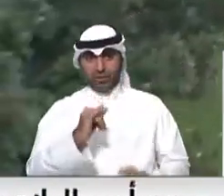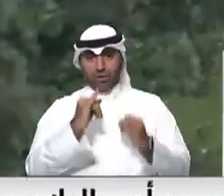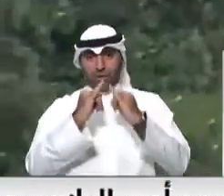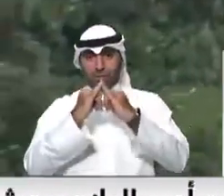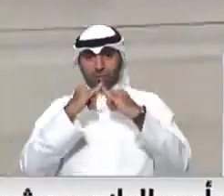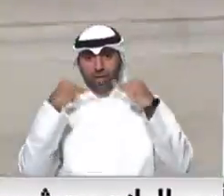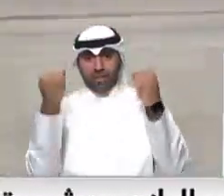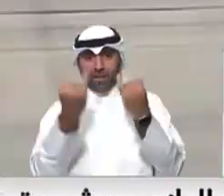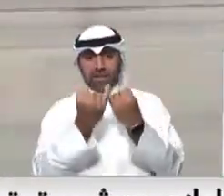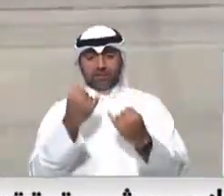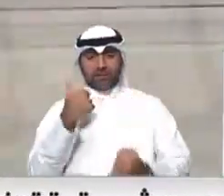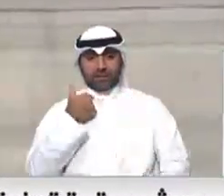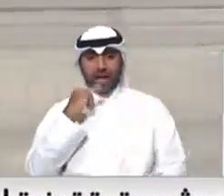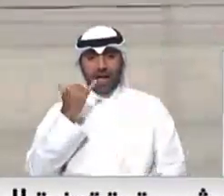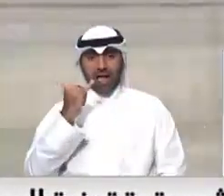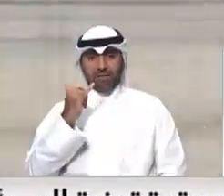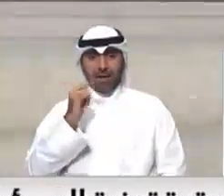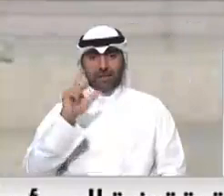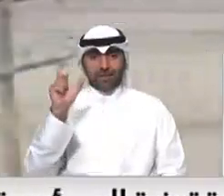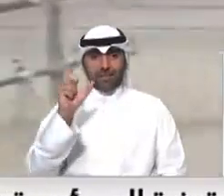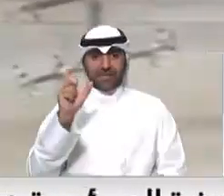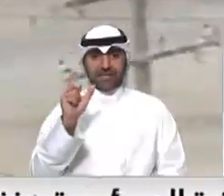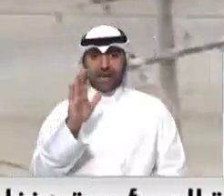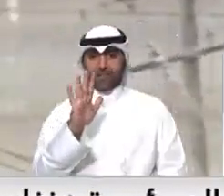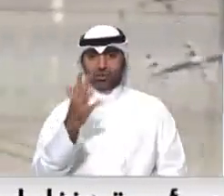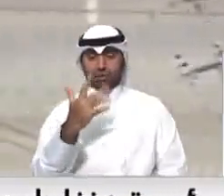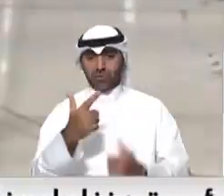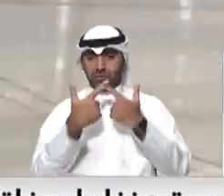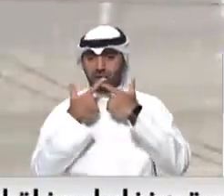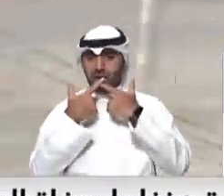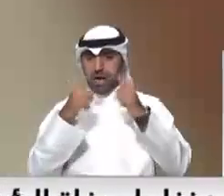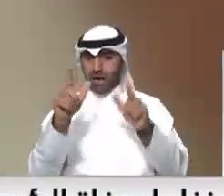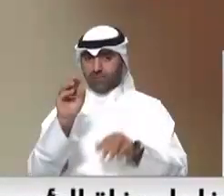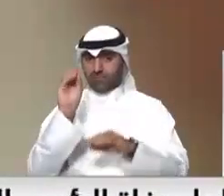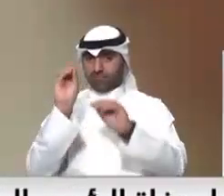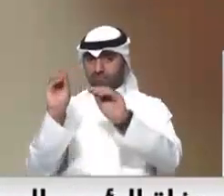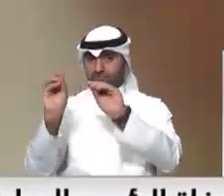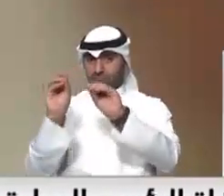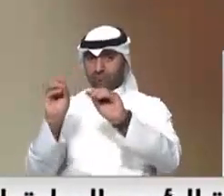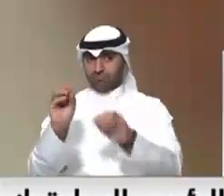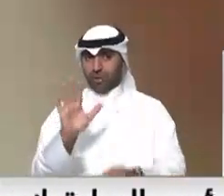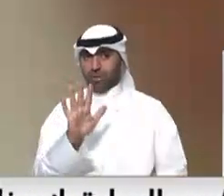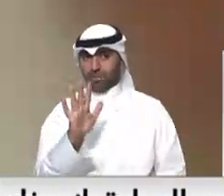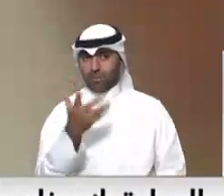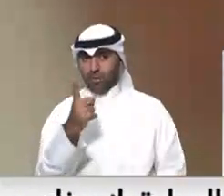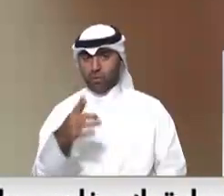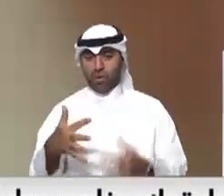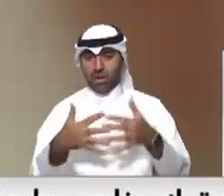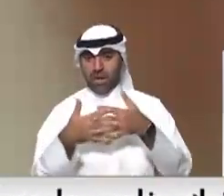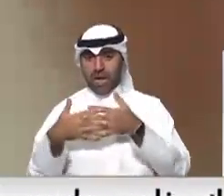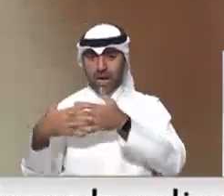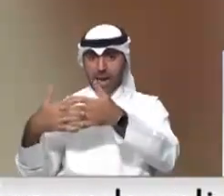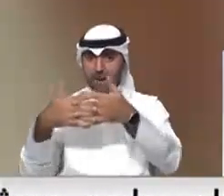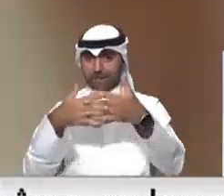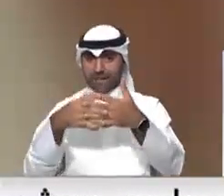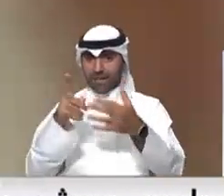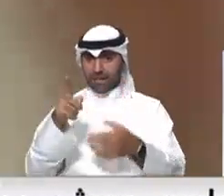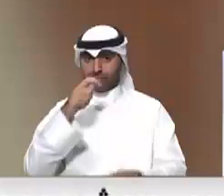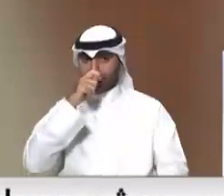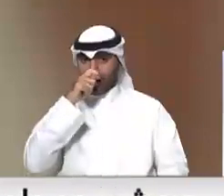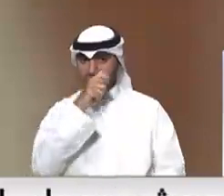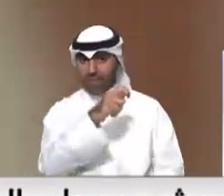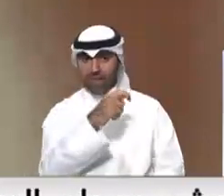العداء ضد المسلمين في الولايات الأمريكية، حيث ألقت الشرطة القبض على مالك عقار بولاية شيكاغو هاجم سيدة وأصابها